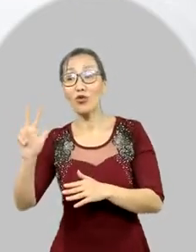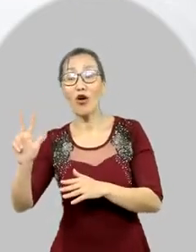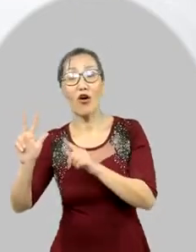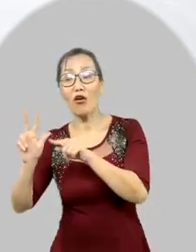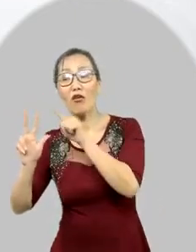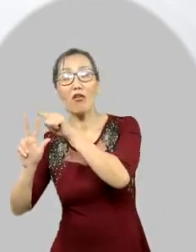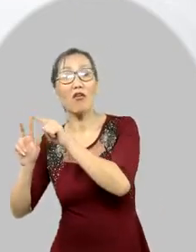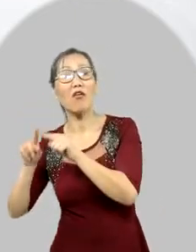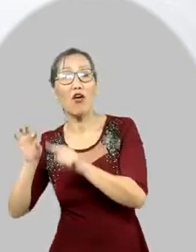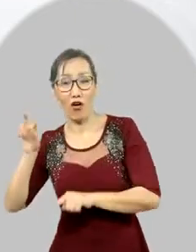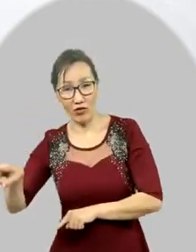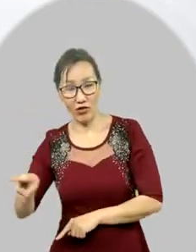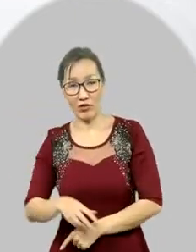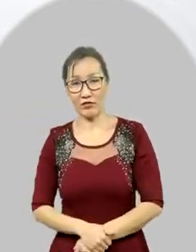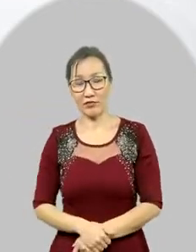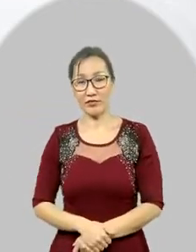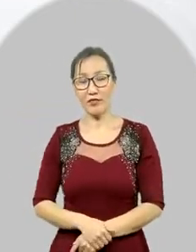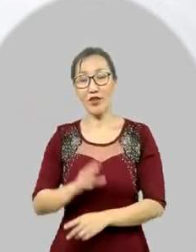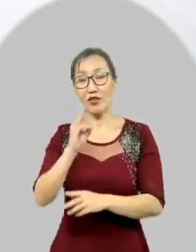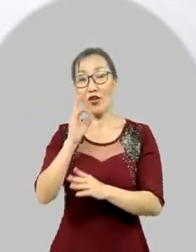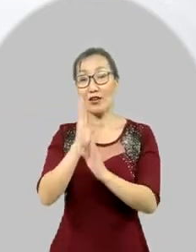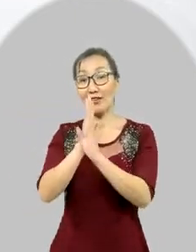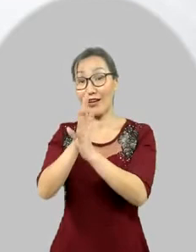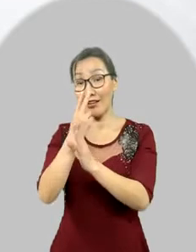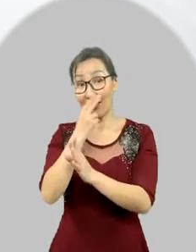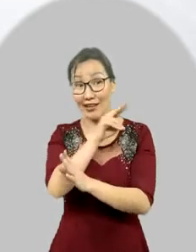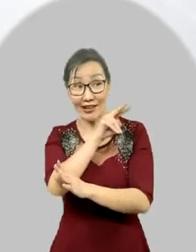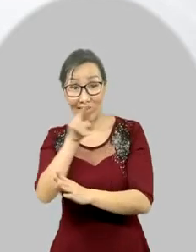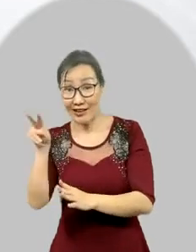олоорой. За тоон дарааллаа ажиглацгаая.